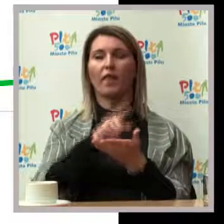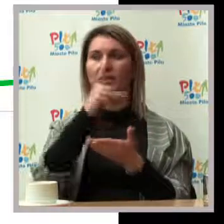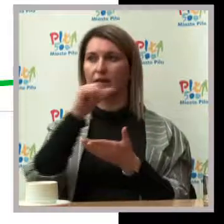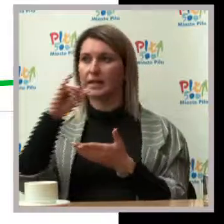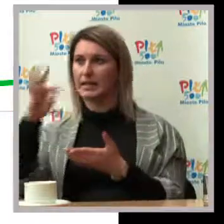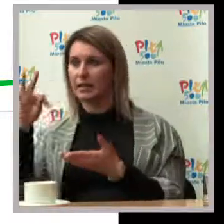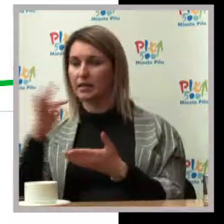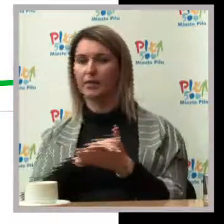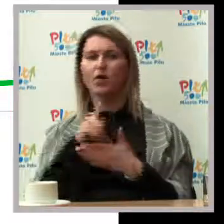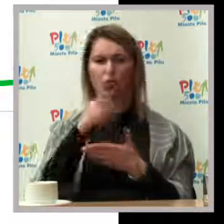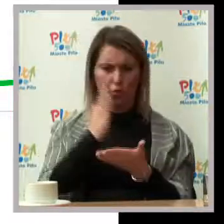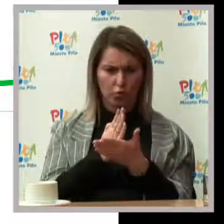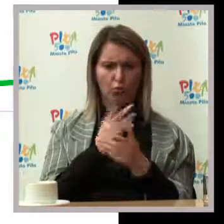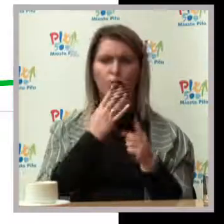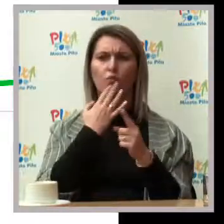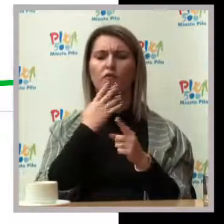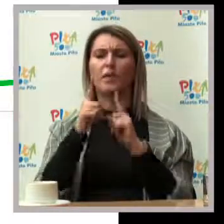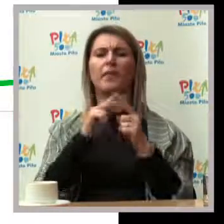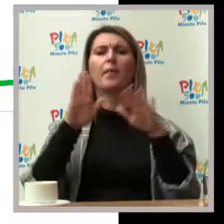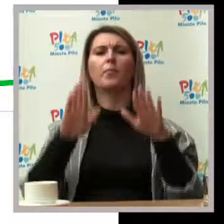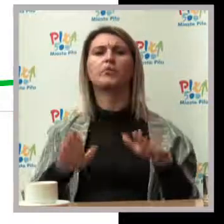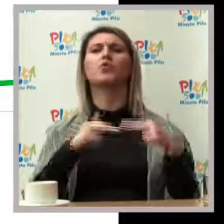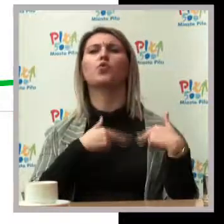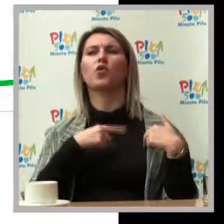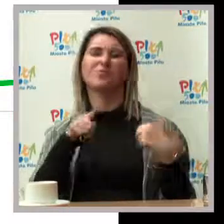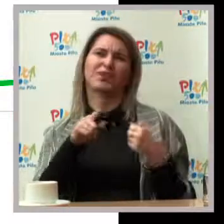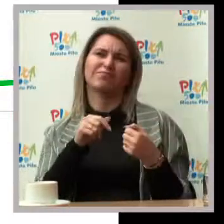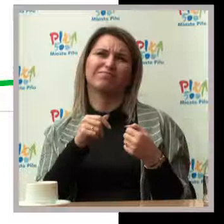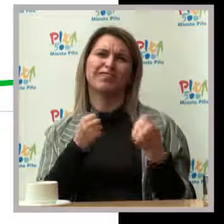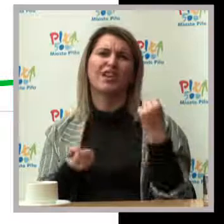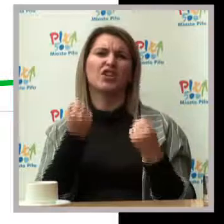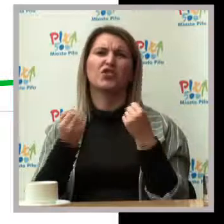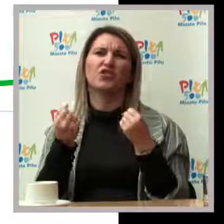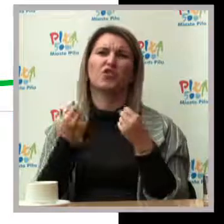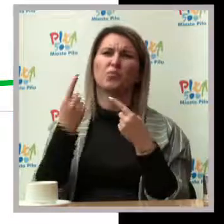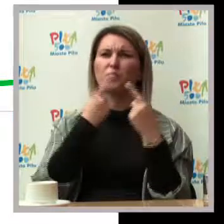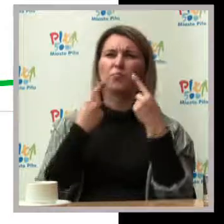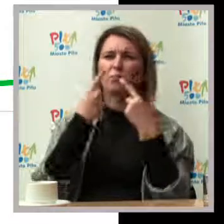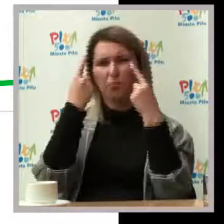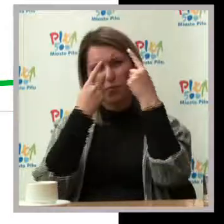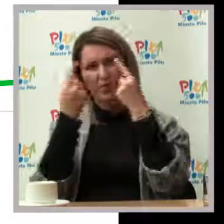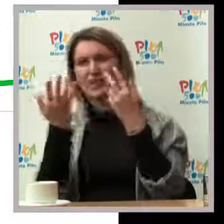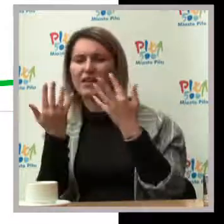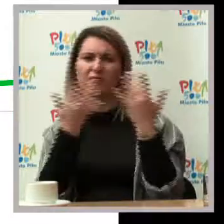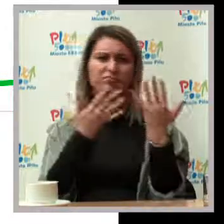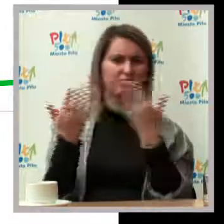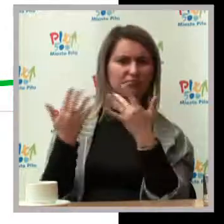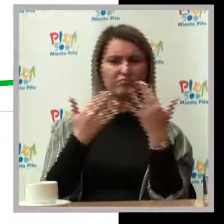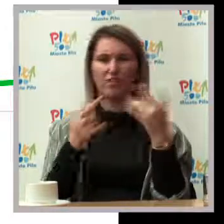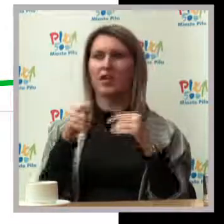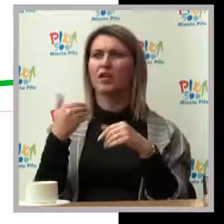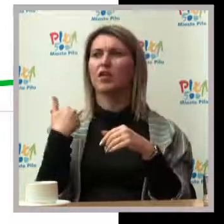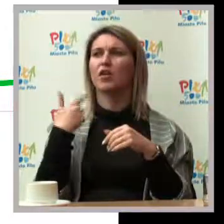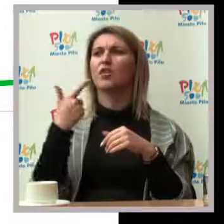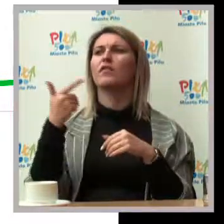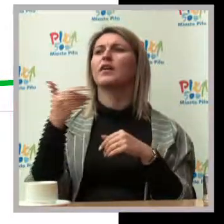o tym również na komisjach. Jest to dochód, który trudno oszacować. W roku 2014 przekroczył 10 milionów złotych, w